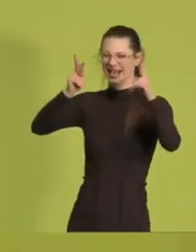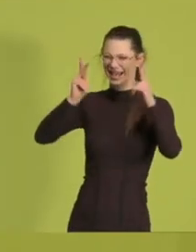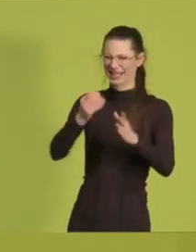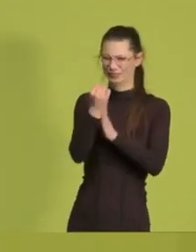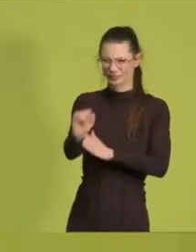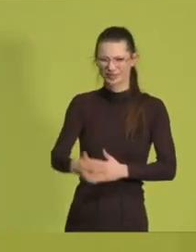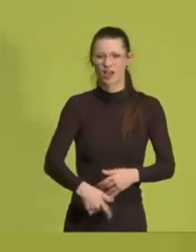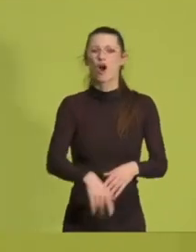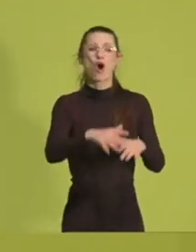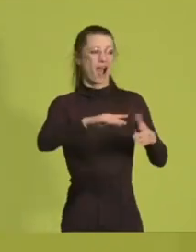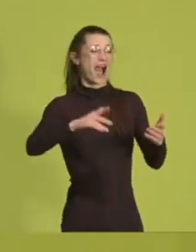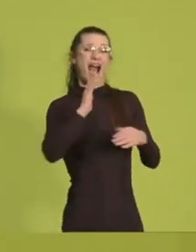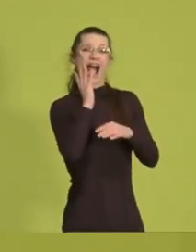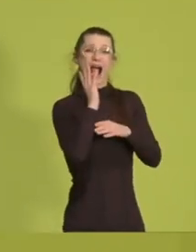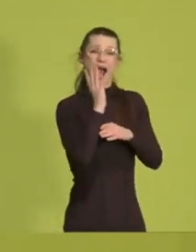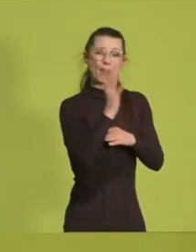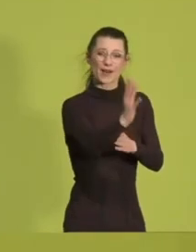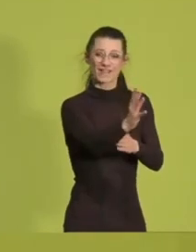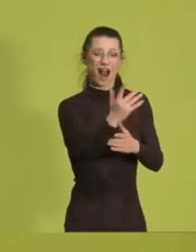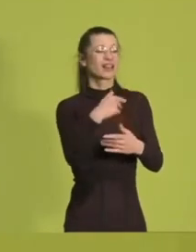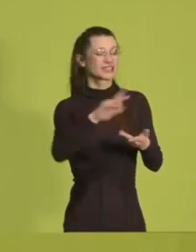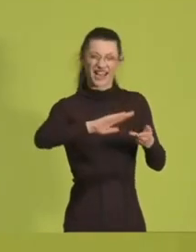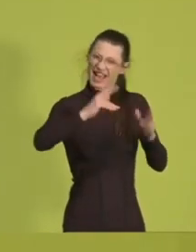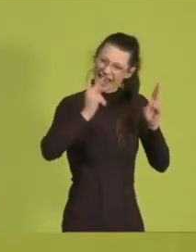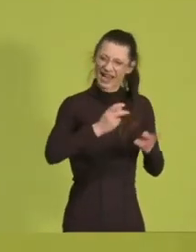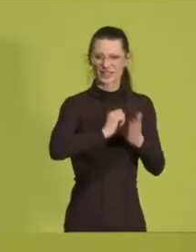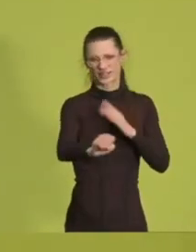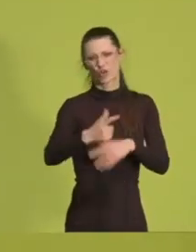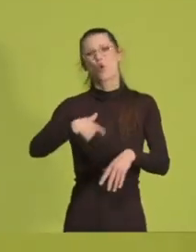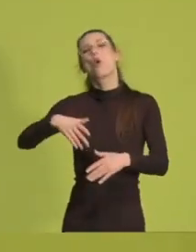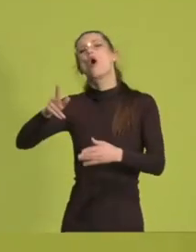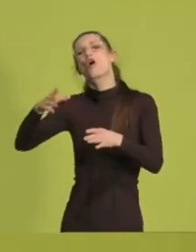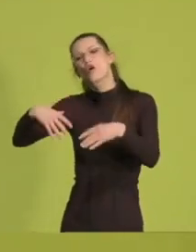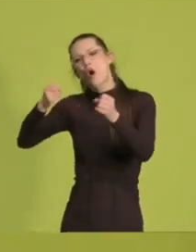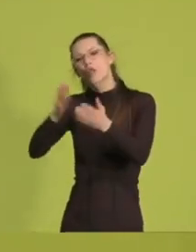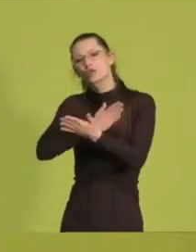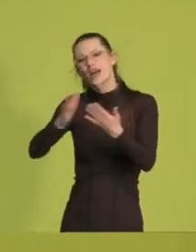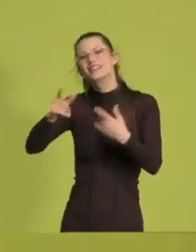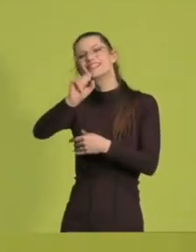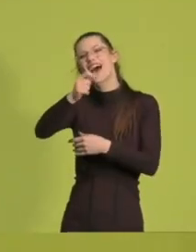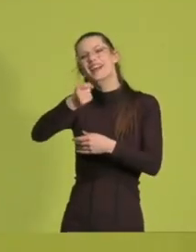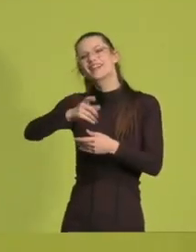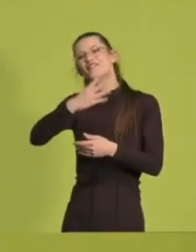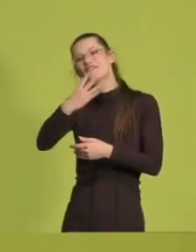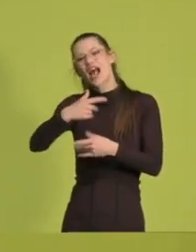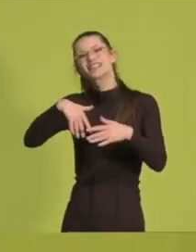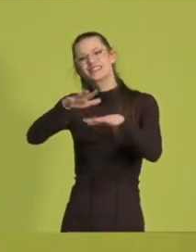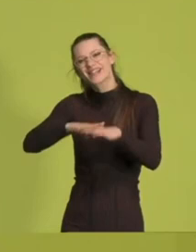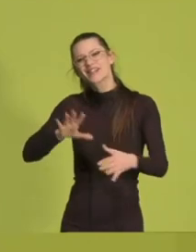Wald, rechtswidrig. Urteil Verwaltungsgericht Köln. Datteln 4 ans Netz gelassen,